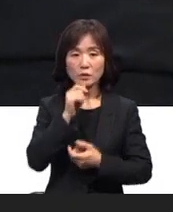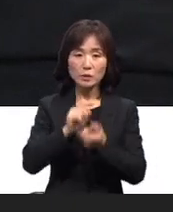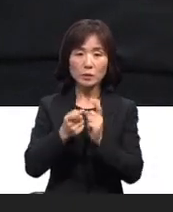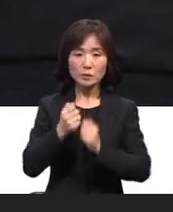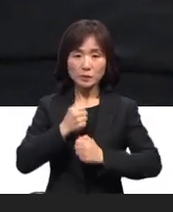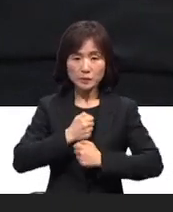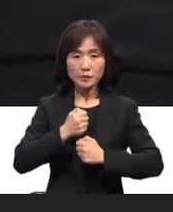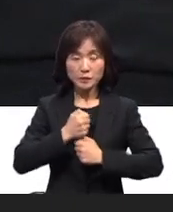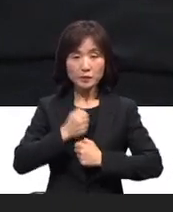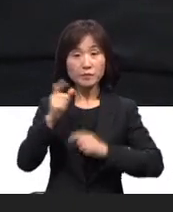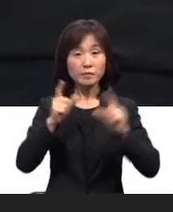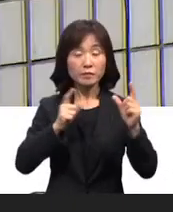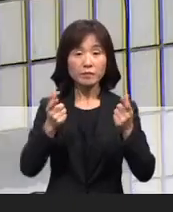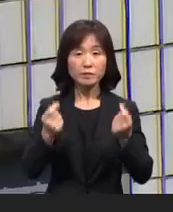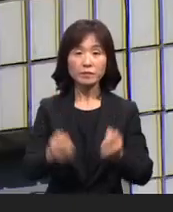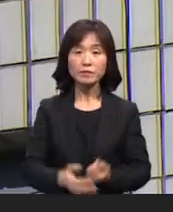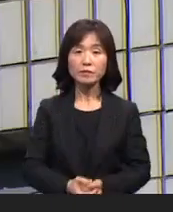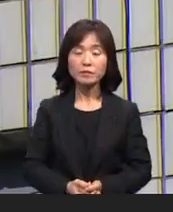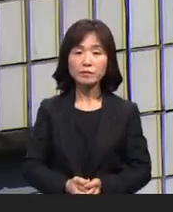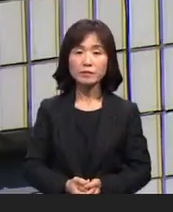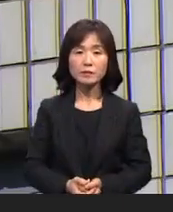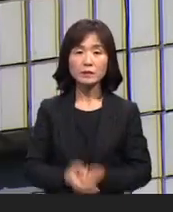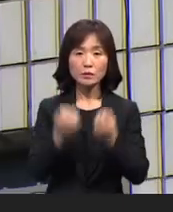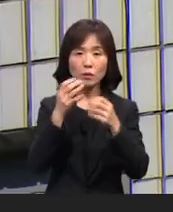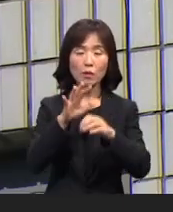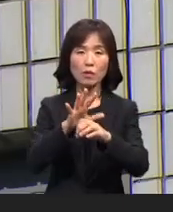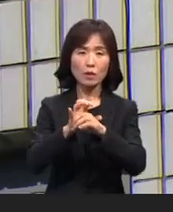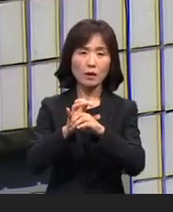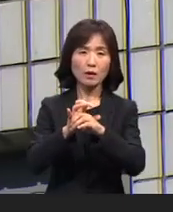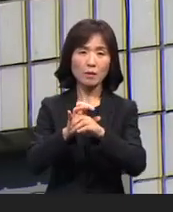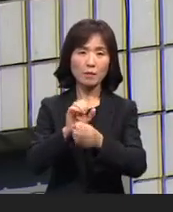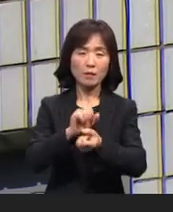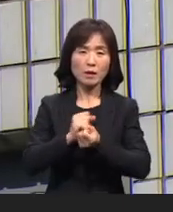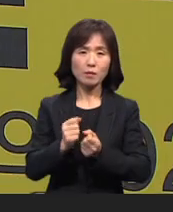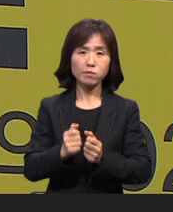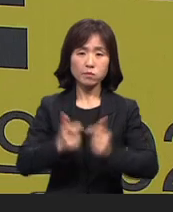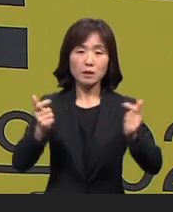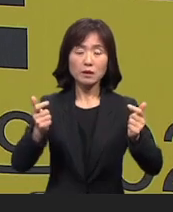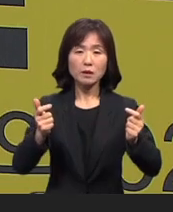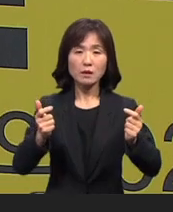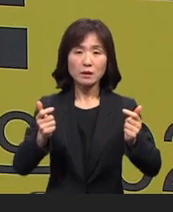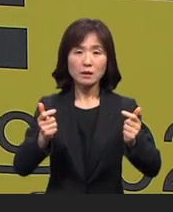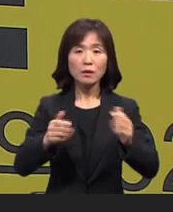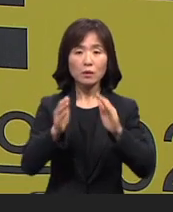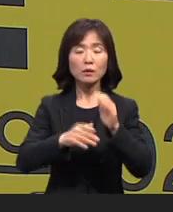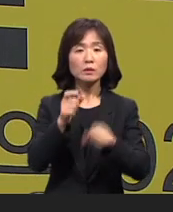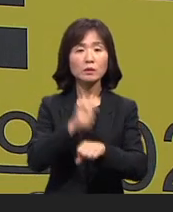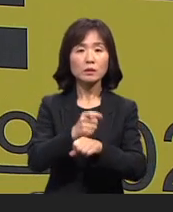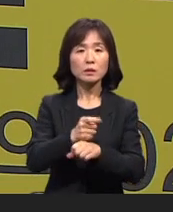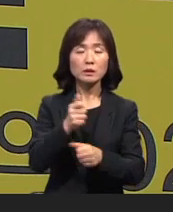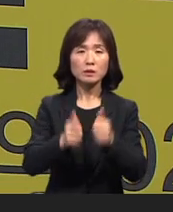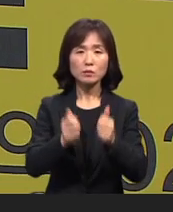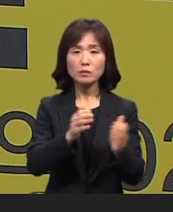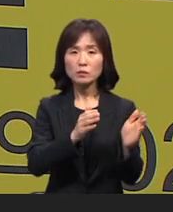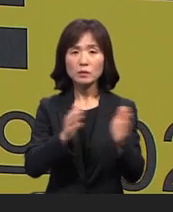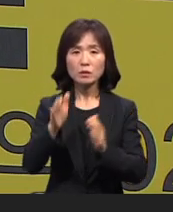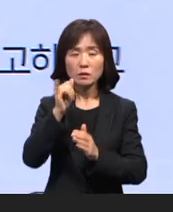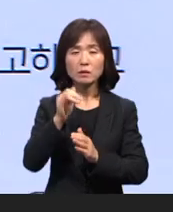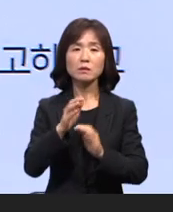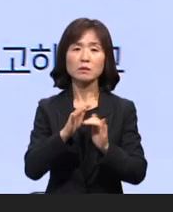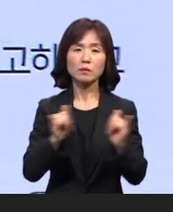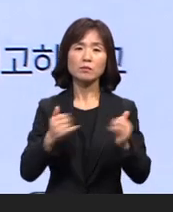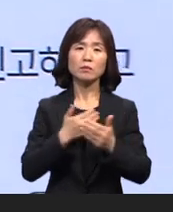좀 조심하는 것 같아요. 신종 코로나 바이러스 감염증이 확산되면서 공무원 시험을 준비하는